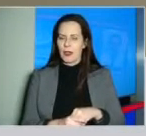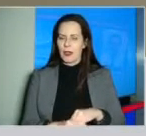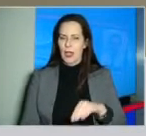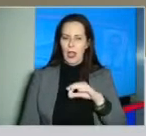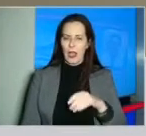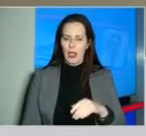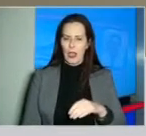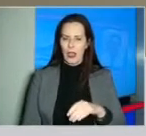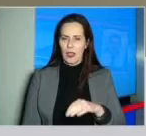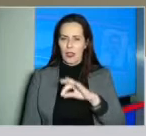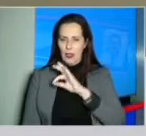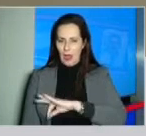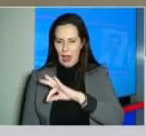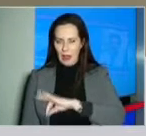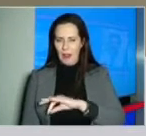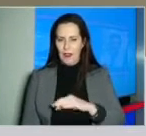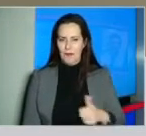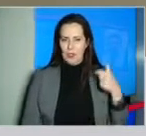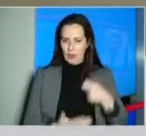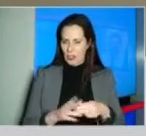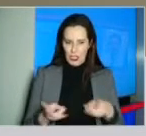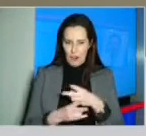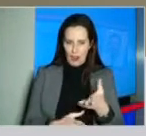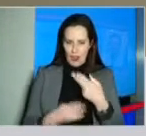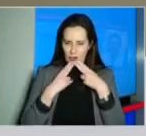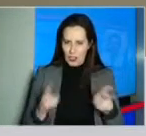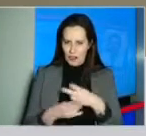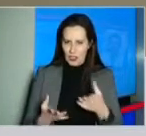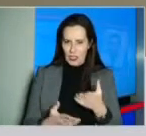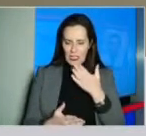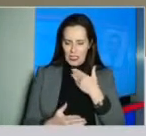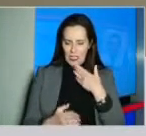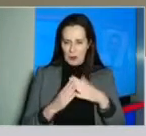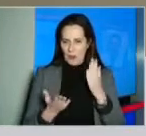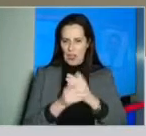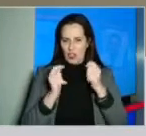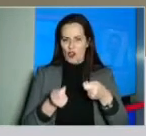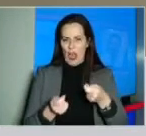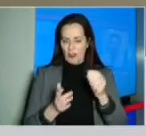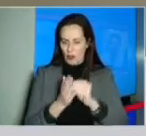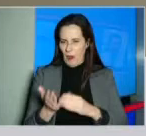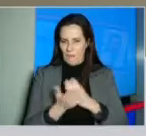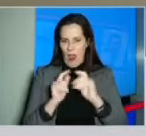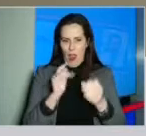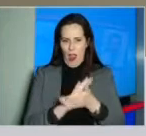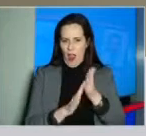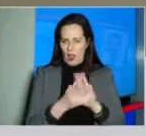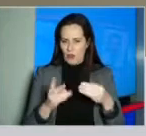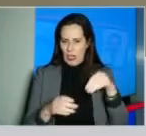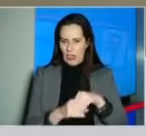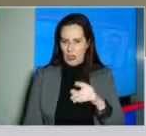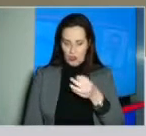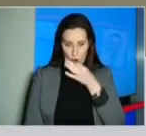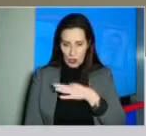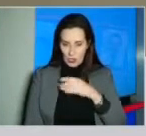קודם כל, מבחינה טכנית זה בלתי אפשרי, כי ישראל ביתנו הגישה אתמול את הרשימות, וברגע שהוגשו הרשימות אז אין אפשרות. אבל אם את שואלת